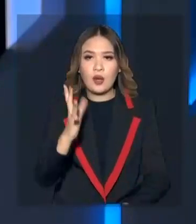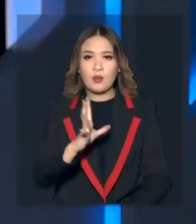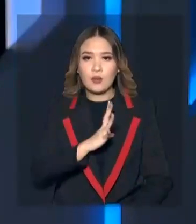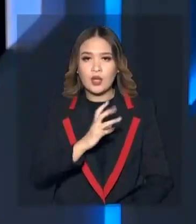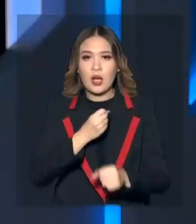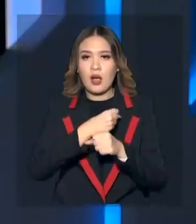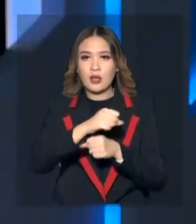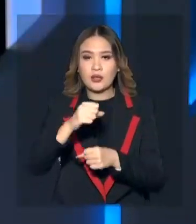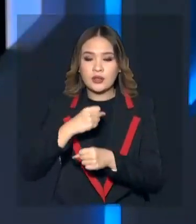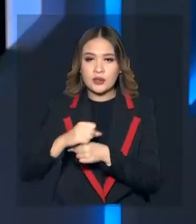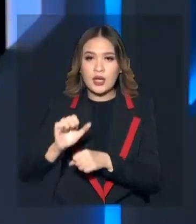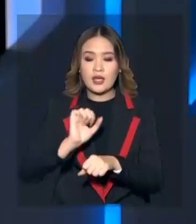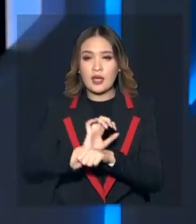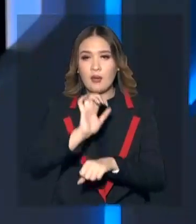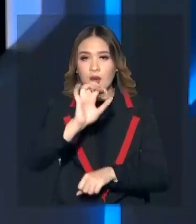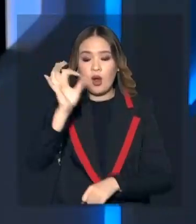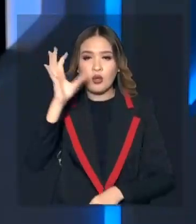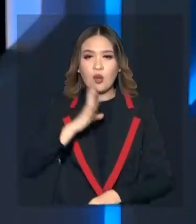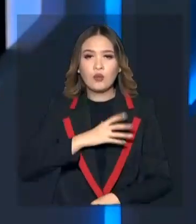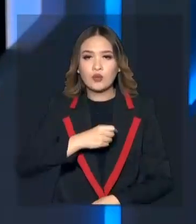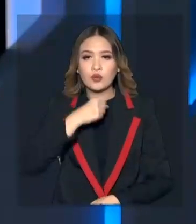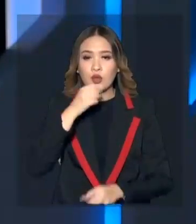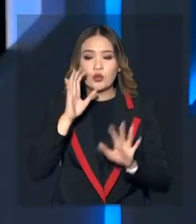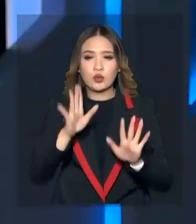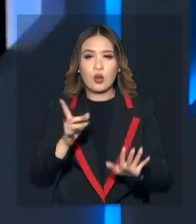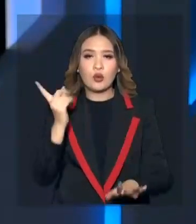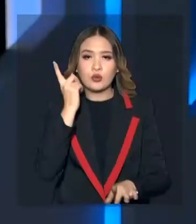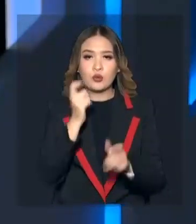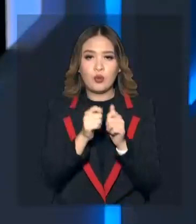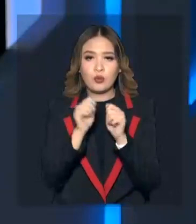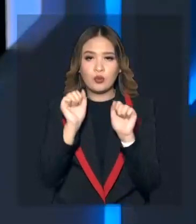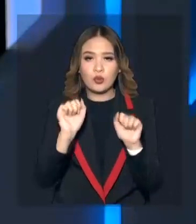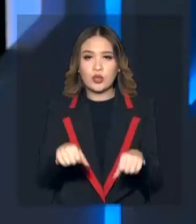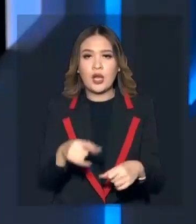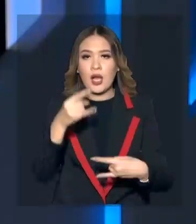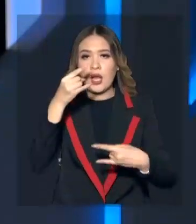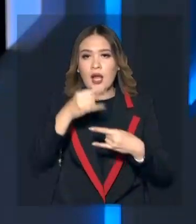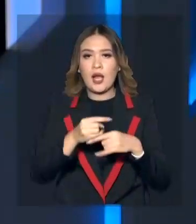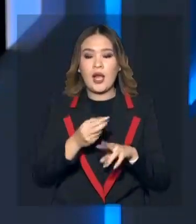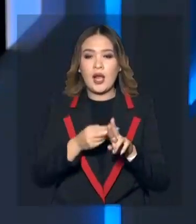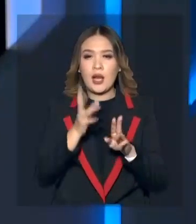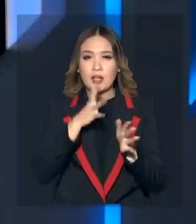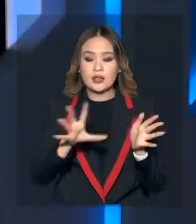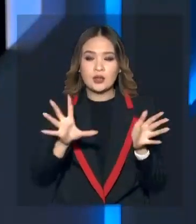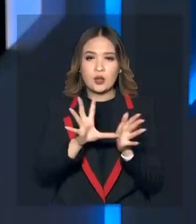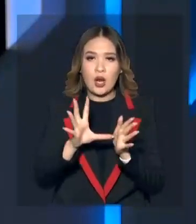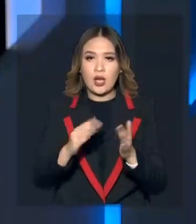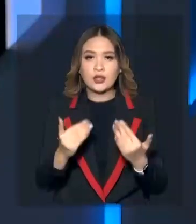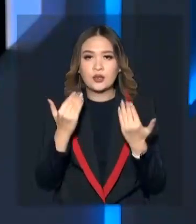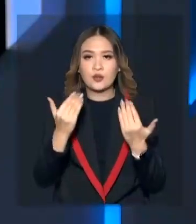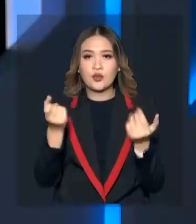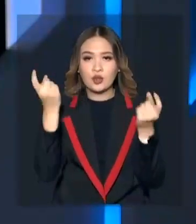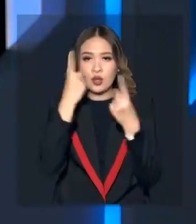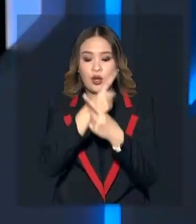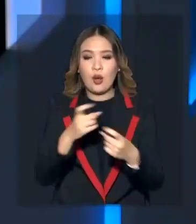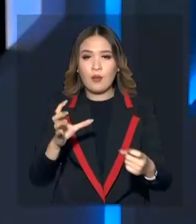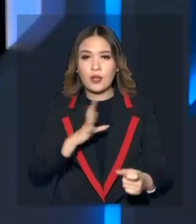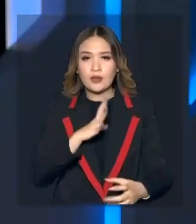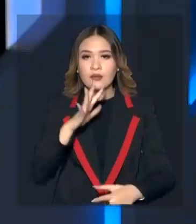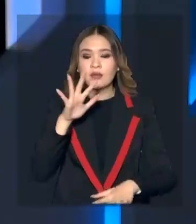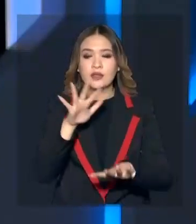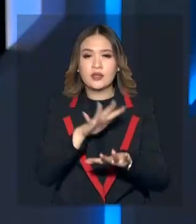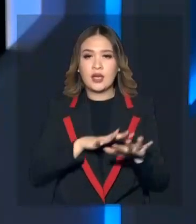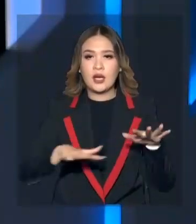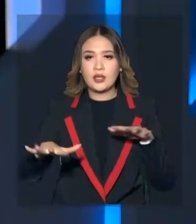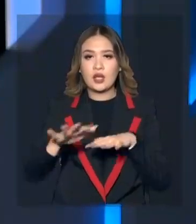распределения направления, сейчас взрослые делают это виртуально, мониторя электронную очередь. А сегодня стало известно, что в стране